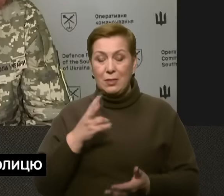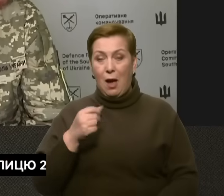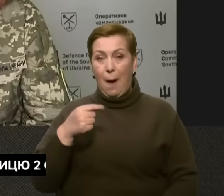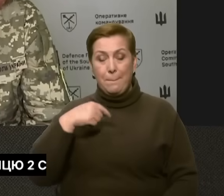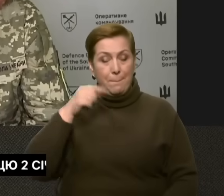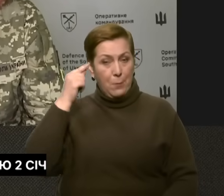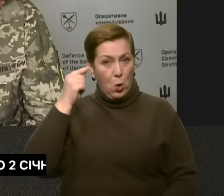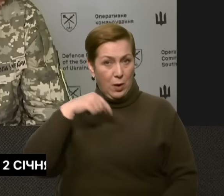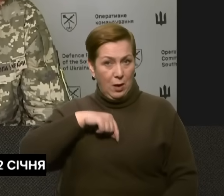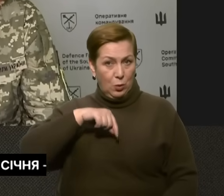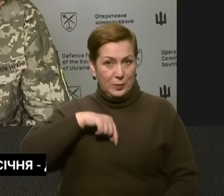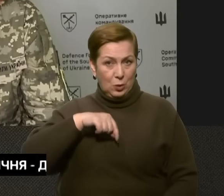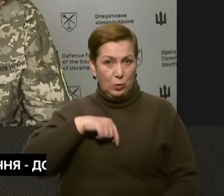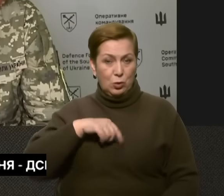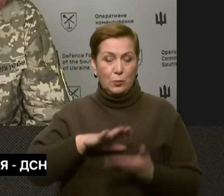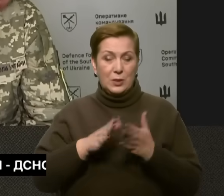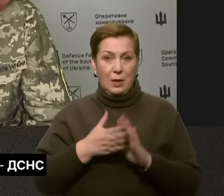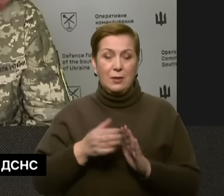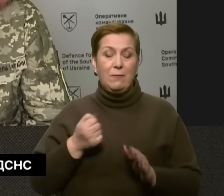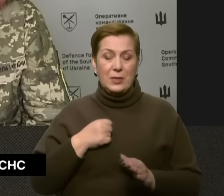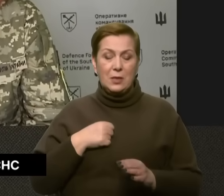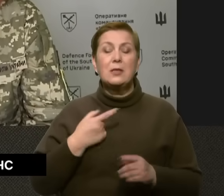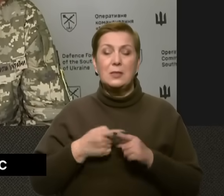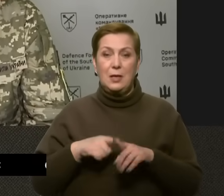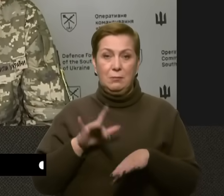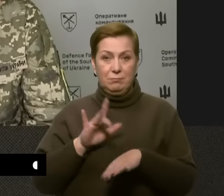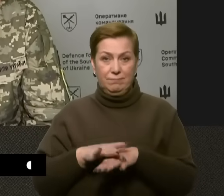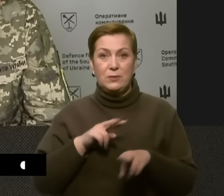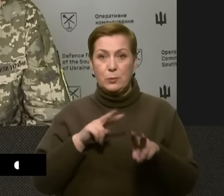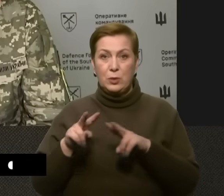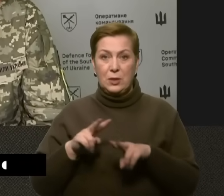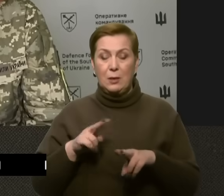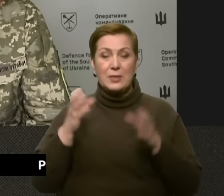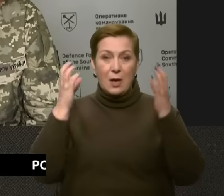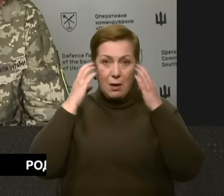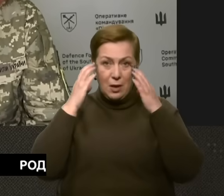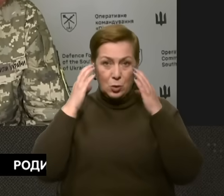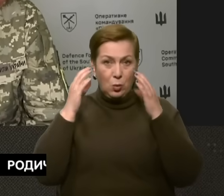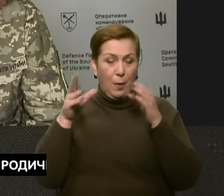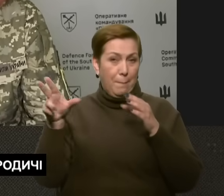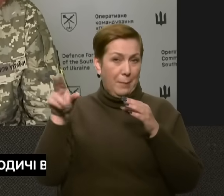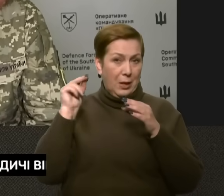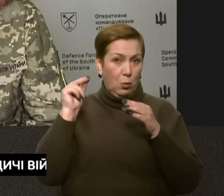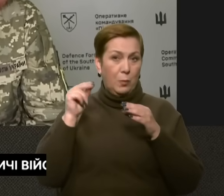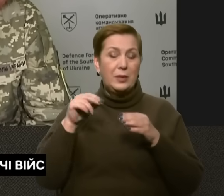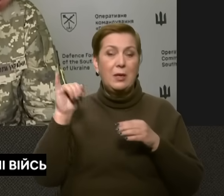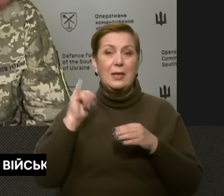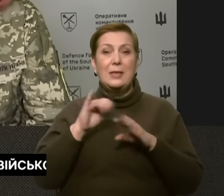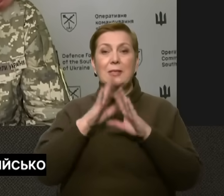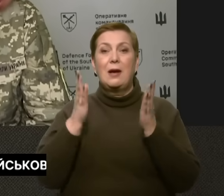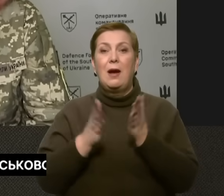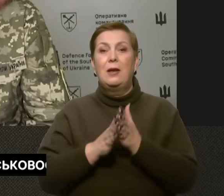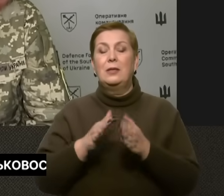стані війська, ми теж спостерігаємо і за радіоперехопленнями, і за загальним настроєм і